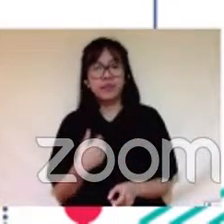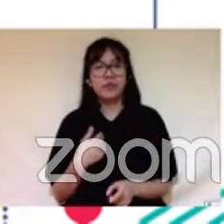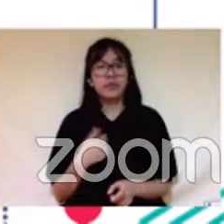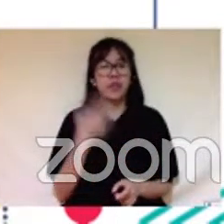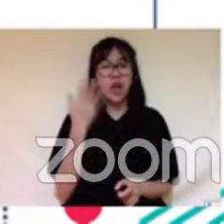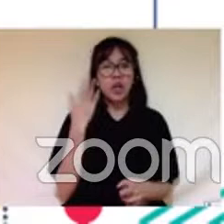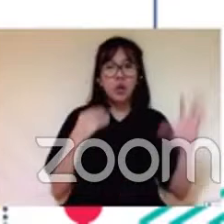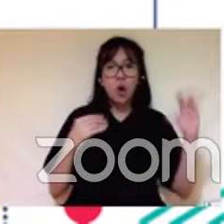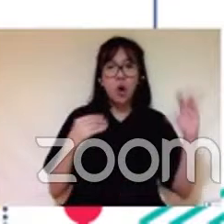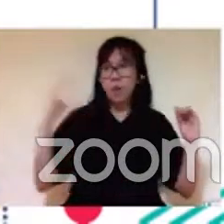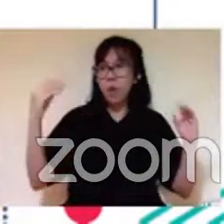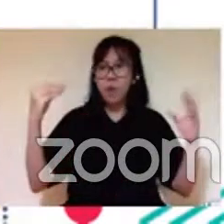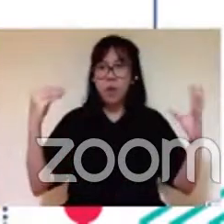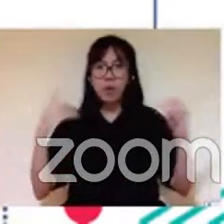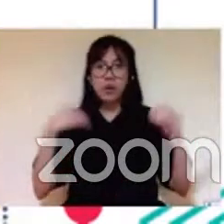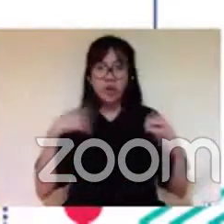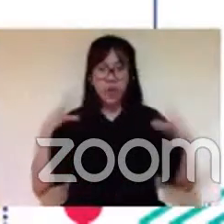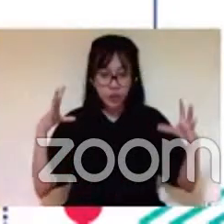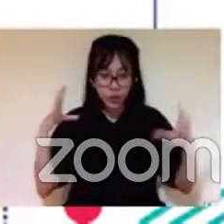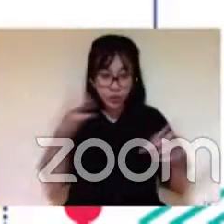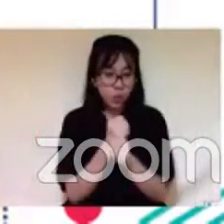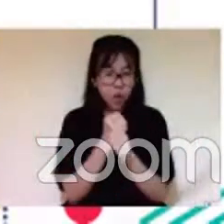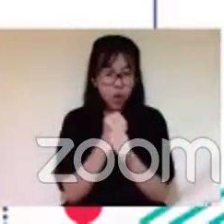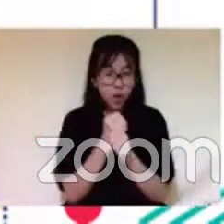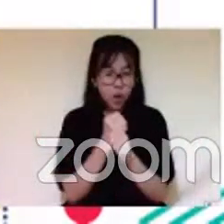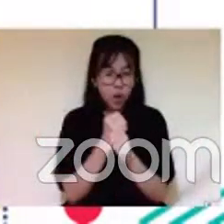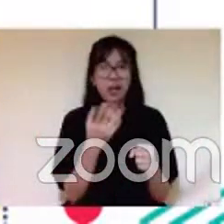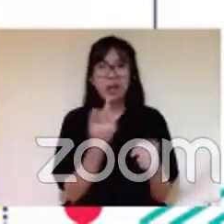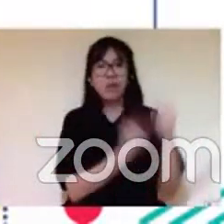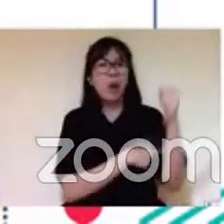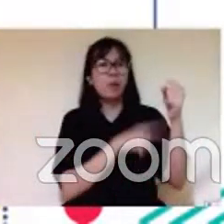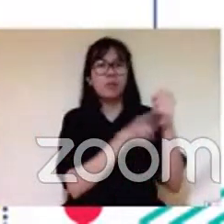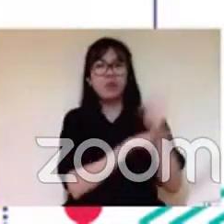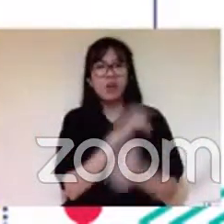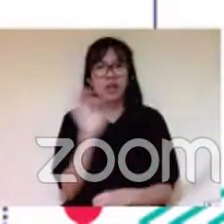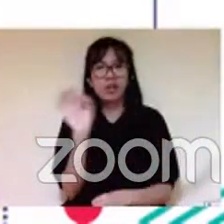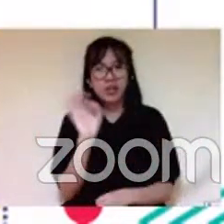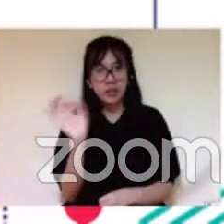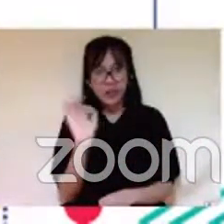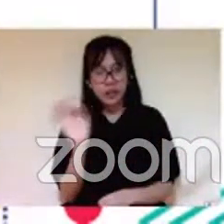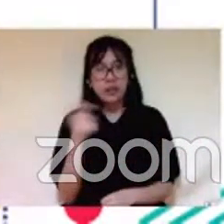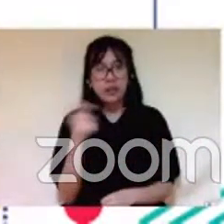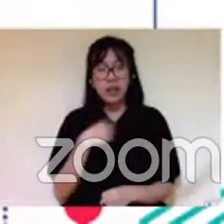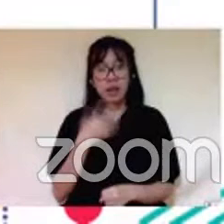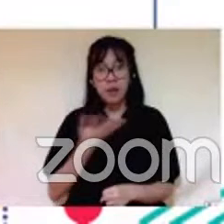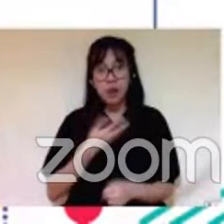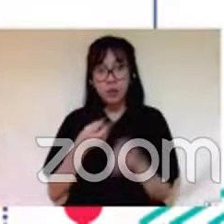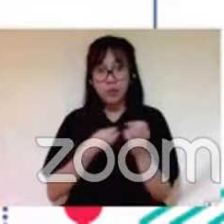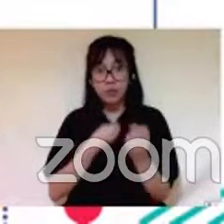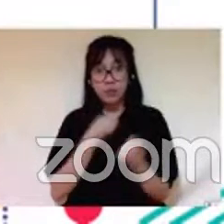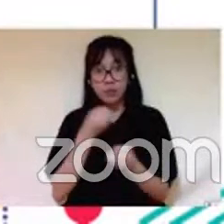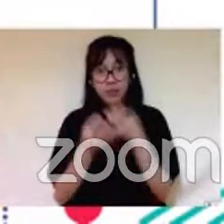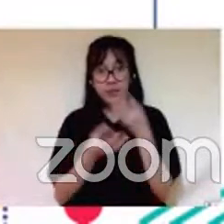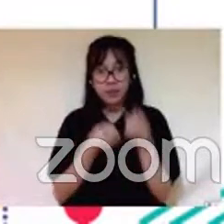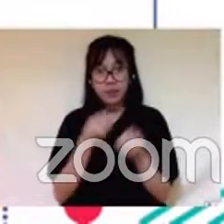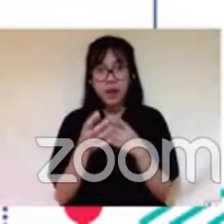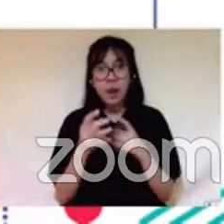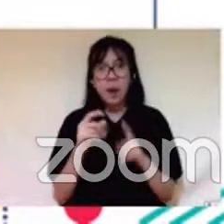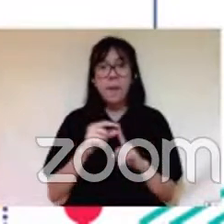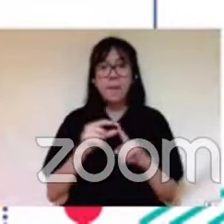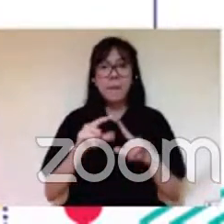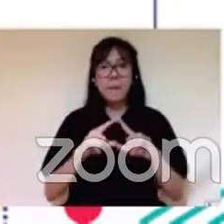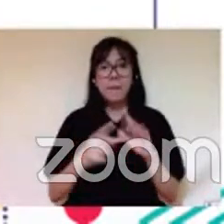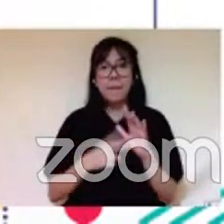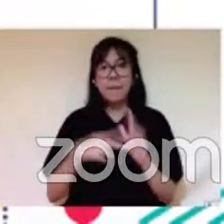pernyataan dan informasi yang luar biasa dari para pembicara. Saya hanya akan menutup dengan pantun juga, kalau tadi membuka dengan